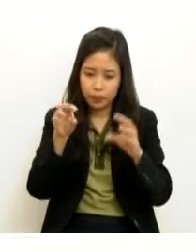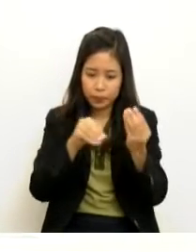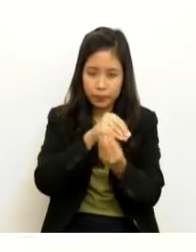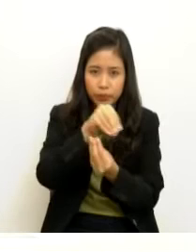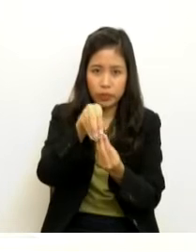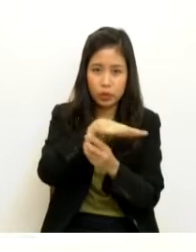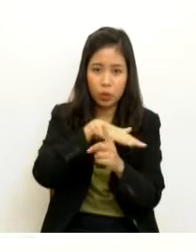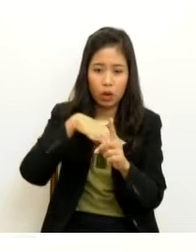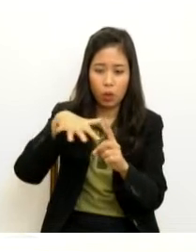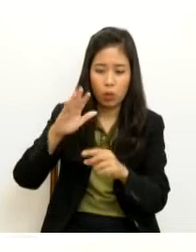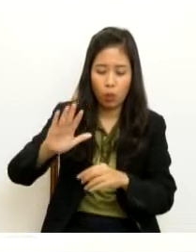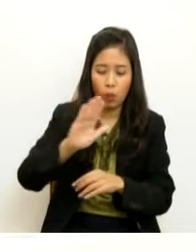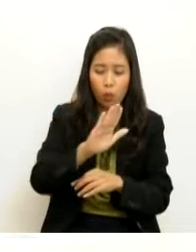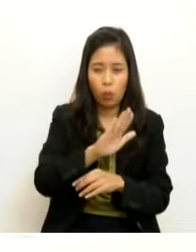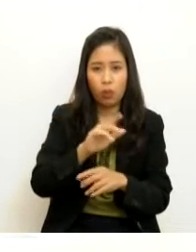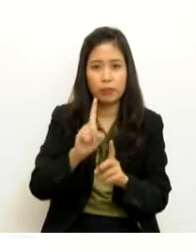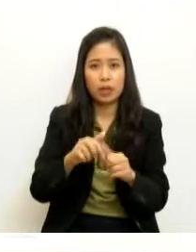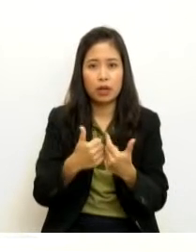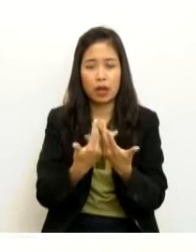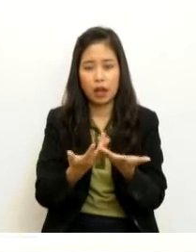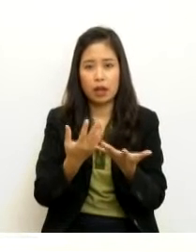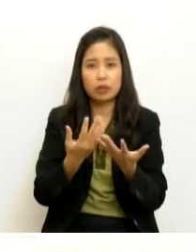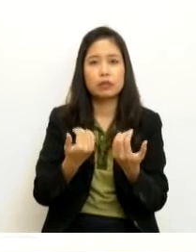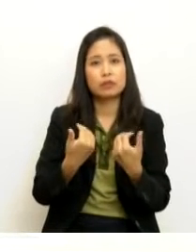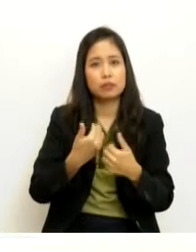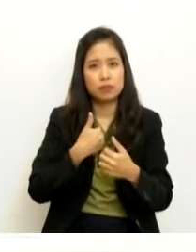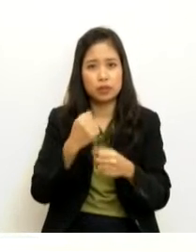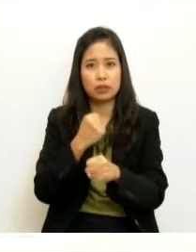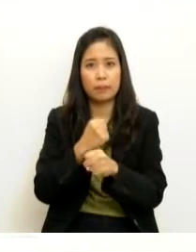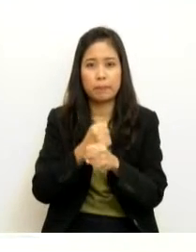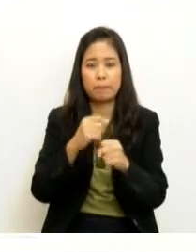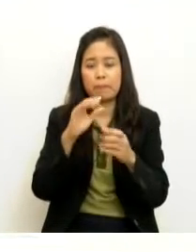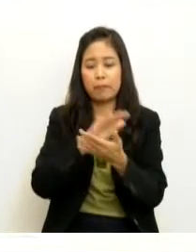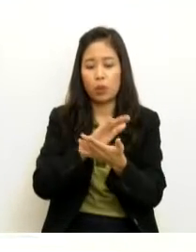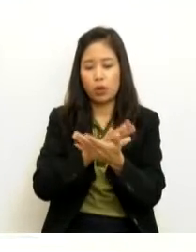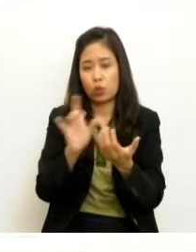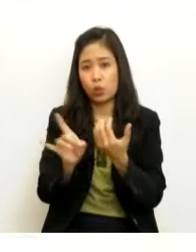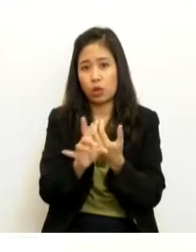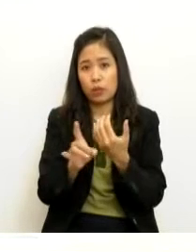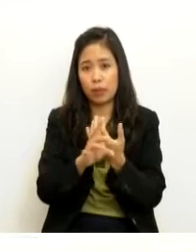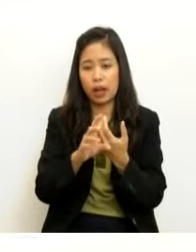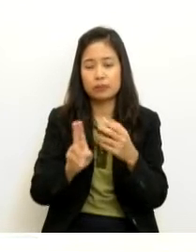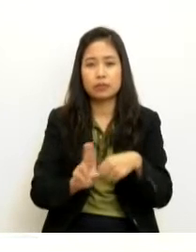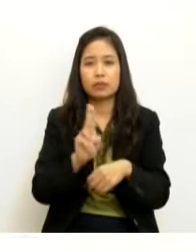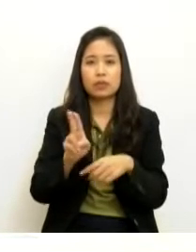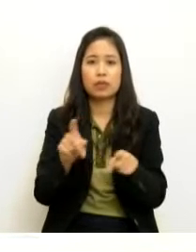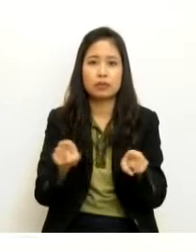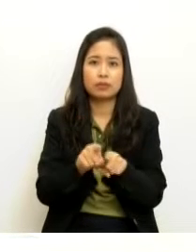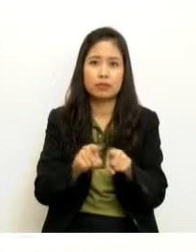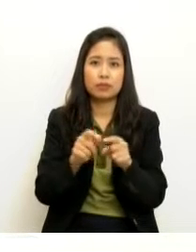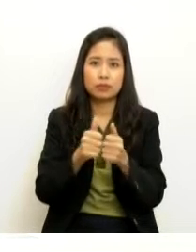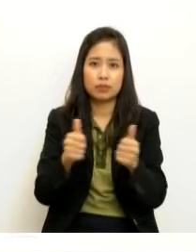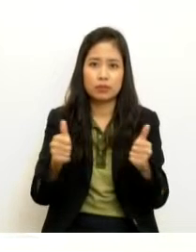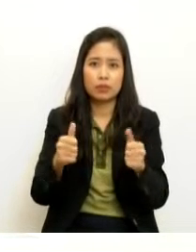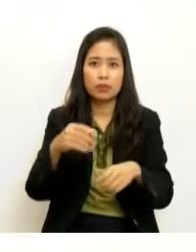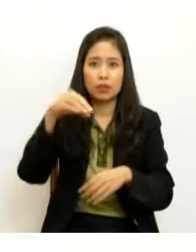ที่จะต้องสร้างสแตนอะโลนส่วนไหนที่จะต้องทำเป็นโรงเรียนคุณภาพเพื่อใช้ทรัพยากรร่วมกันแล้วจุดไหนที่ต้องการทำ